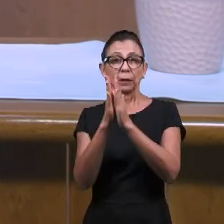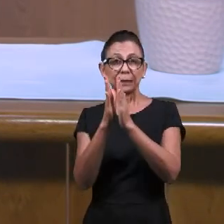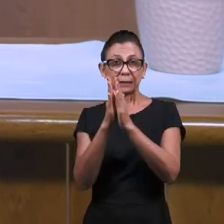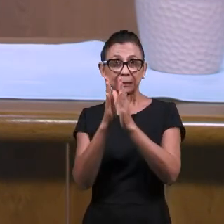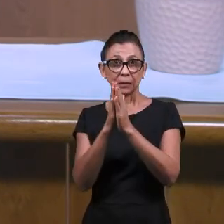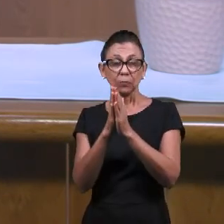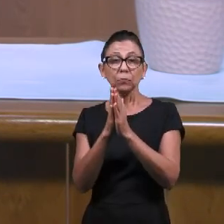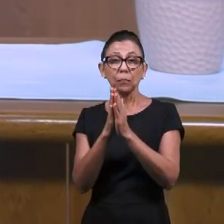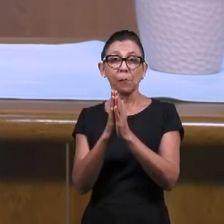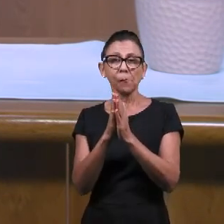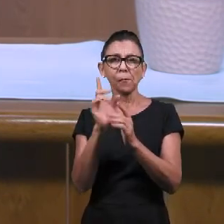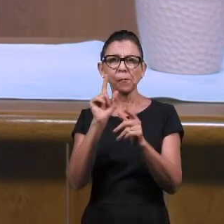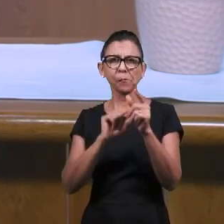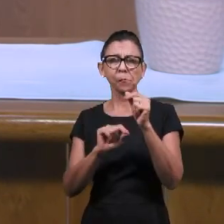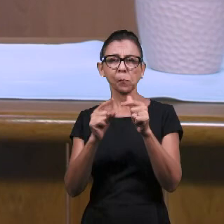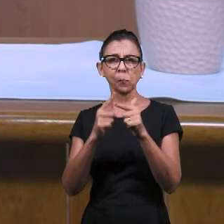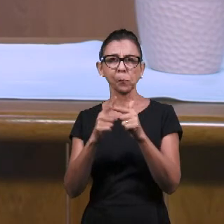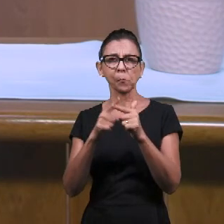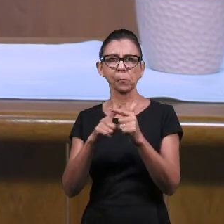Господне.